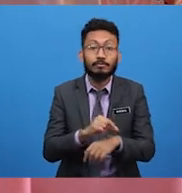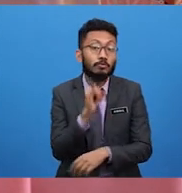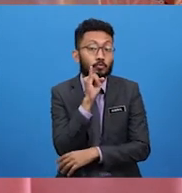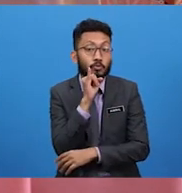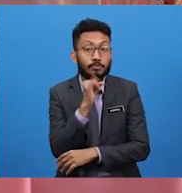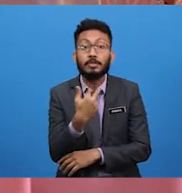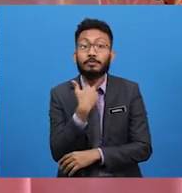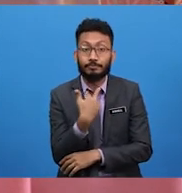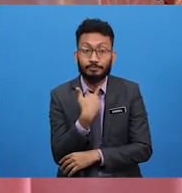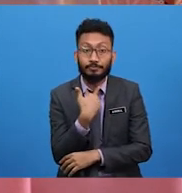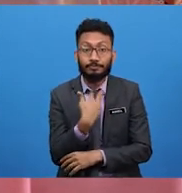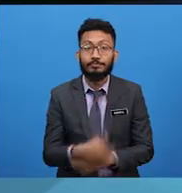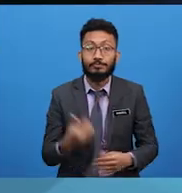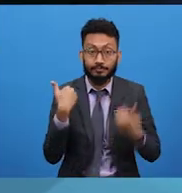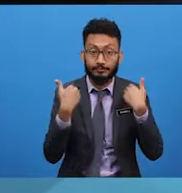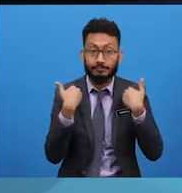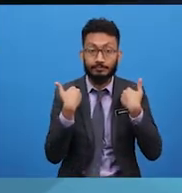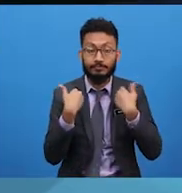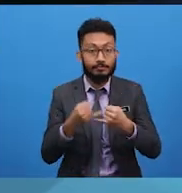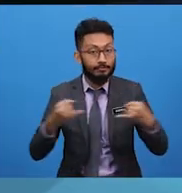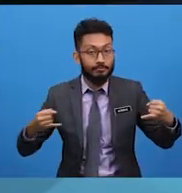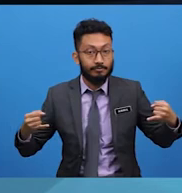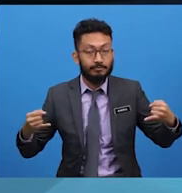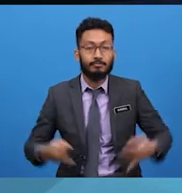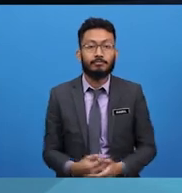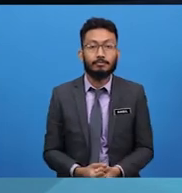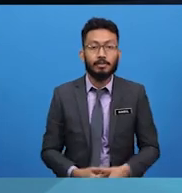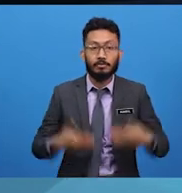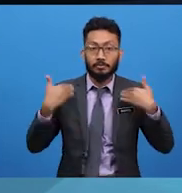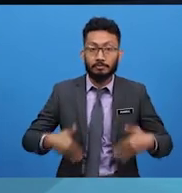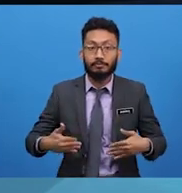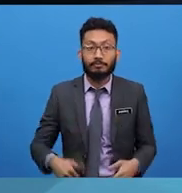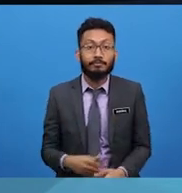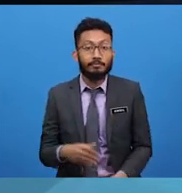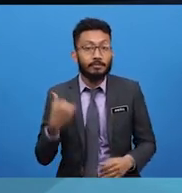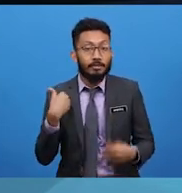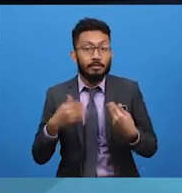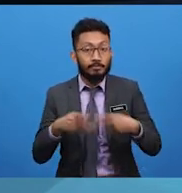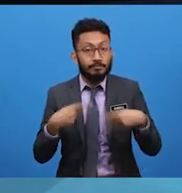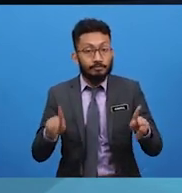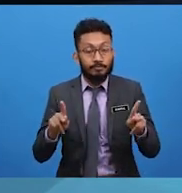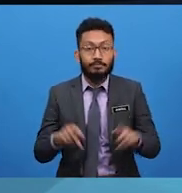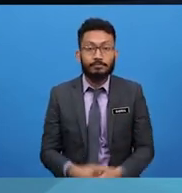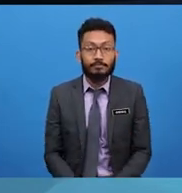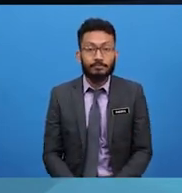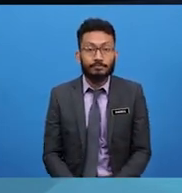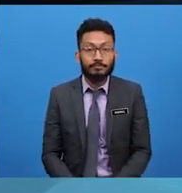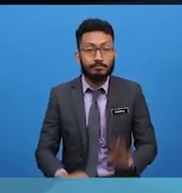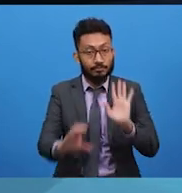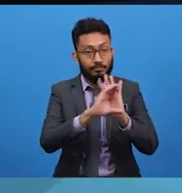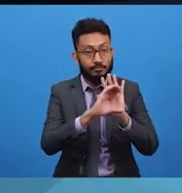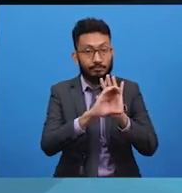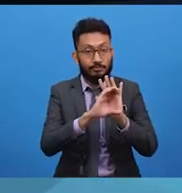Terdapat beberapa jenis pakaian hamil yang terdapat di pasaran seperti